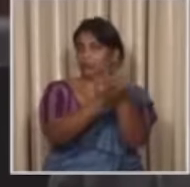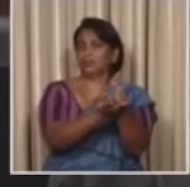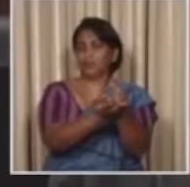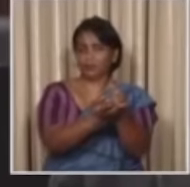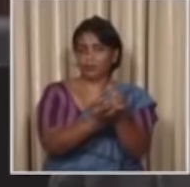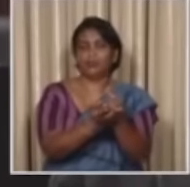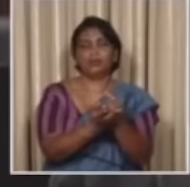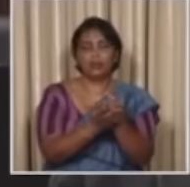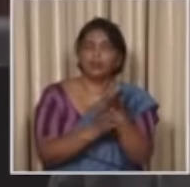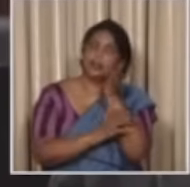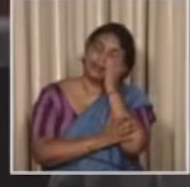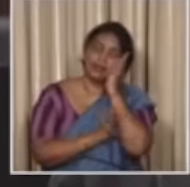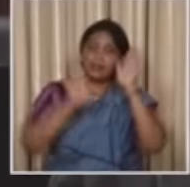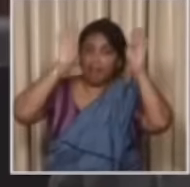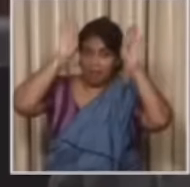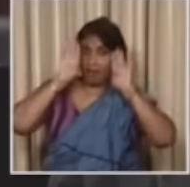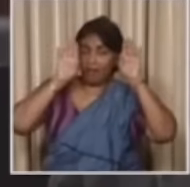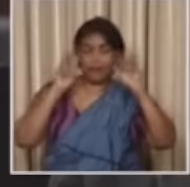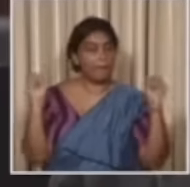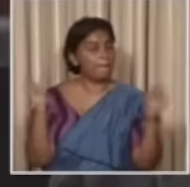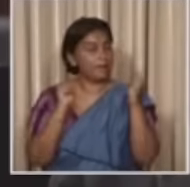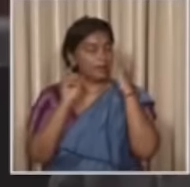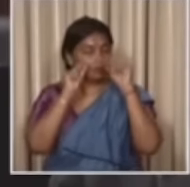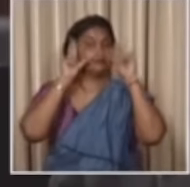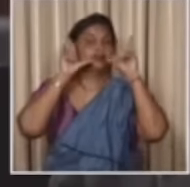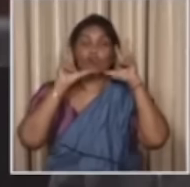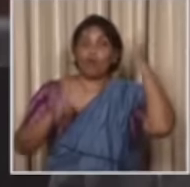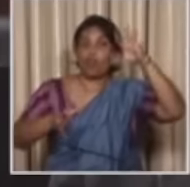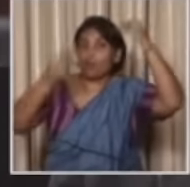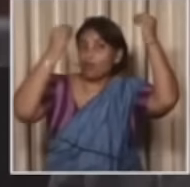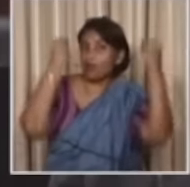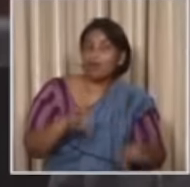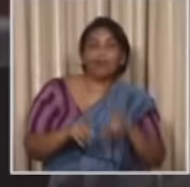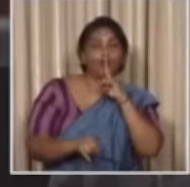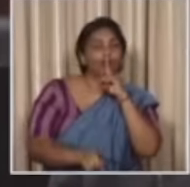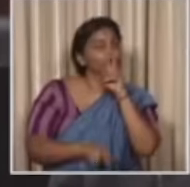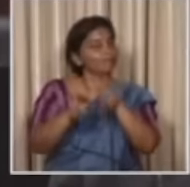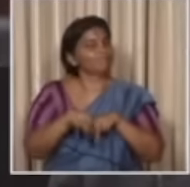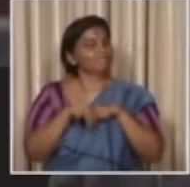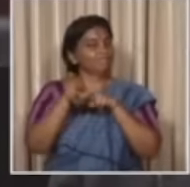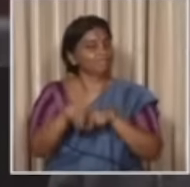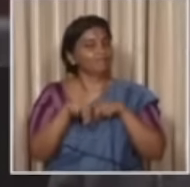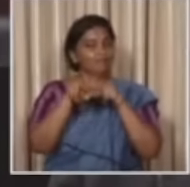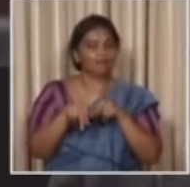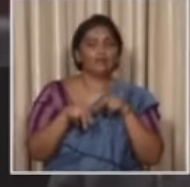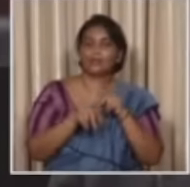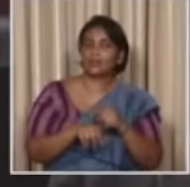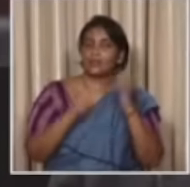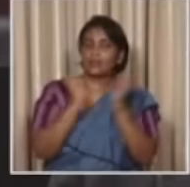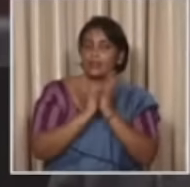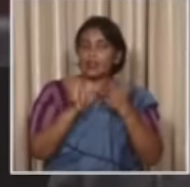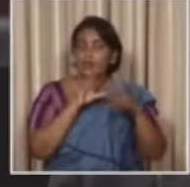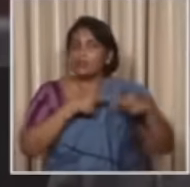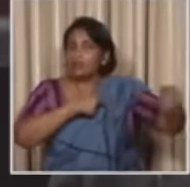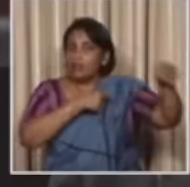වැටෙනකොට නිදාගෙන හිටිය හාවෙක් බය වෙලා හැරිලා ලෝකෙ පෙරලෙනවෝ කියලා දුවන්න පටන් ගත්තලු. කැලේ ඉන්න අනිත්